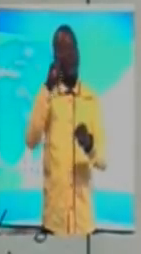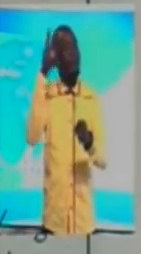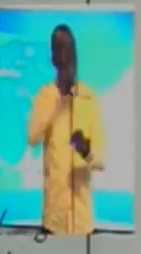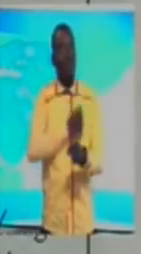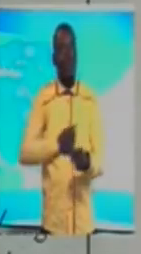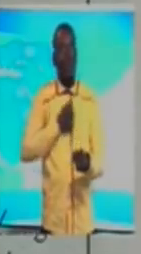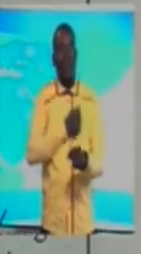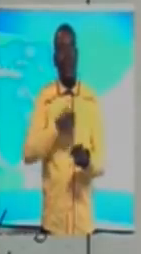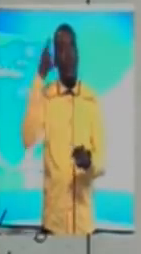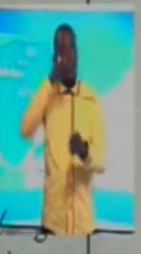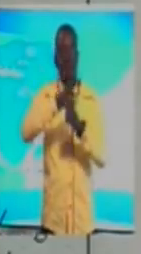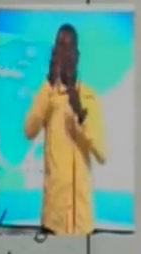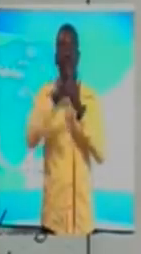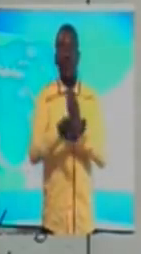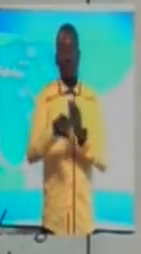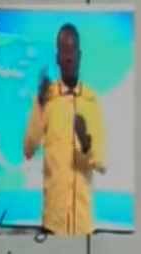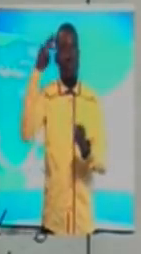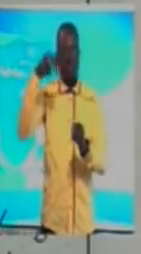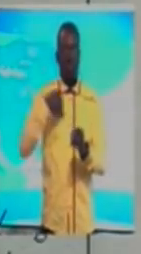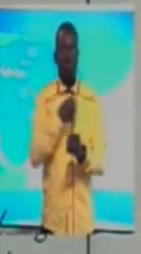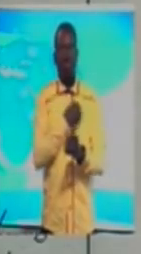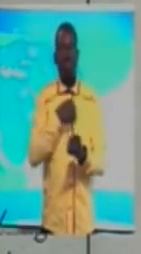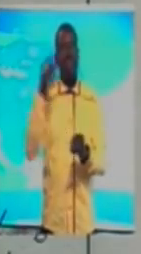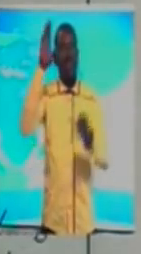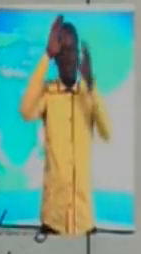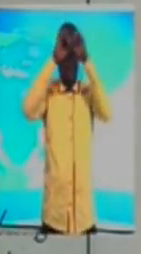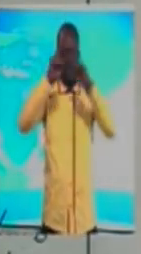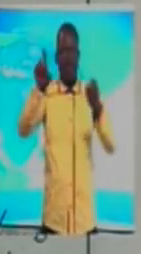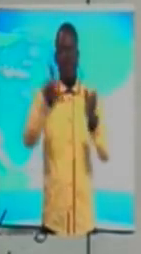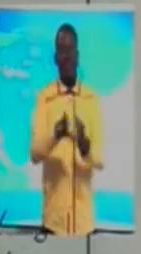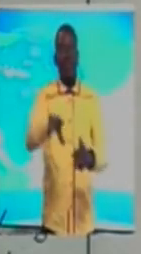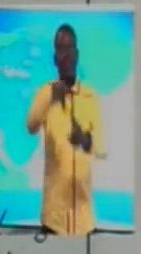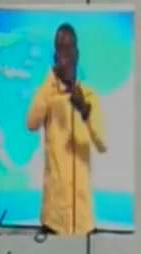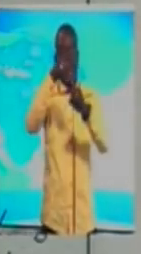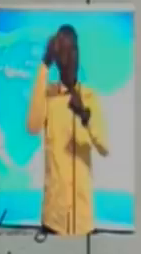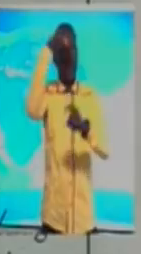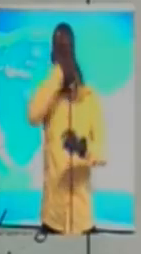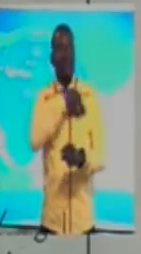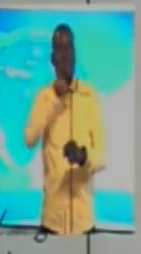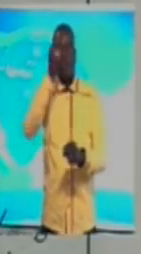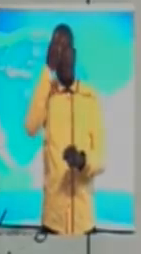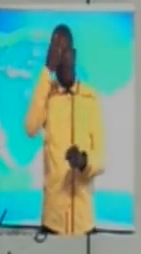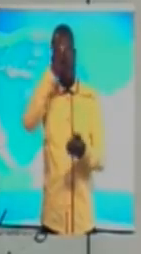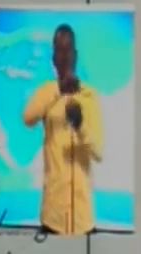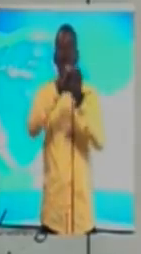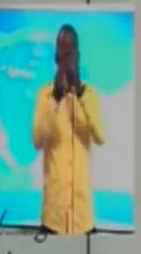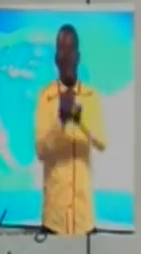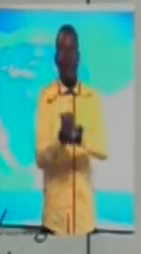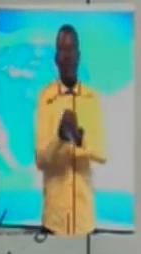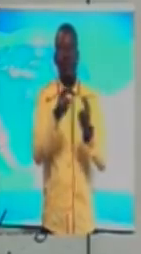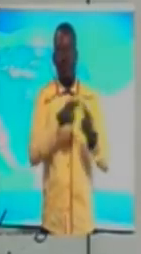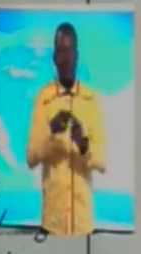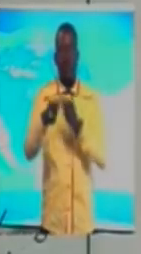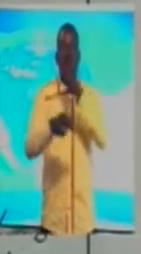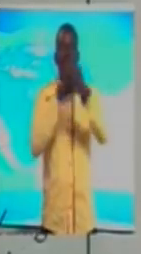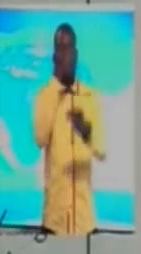la forclusion du mandat présidentiel ouvrirait la voie aux spécialistes et autres s'en profitent des gouvernements de transition et d'union